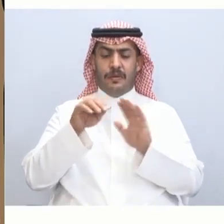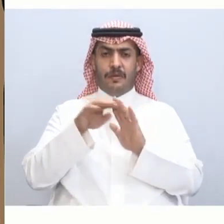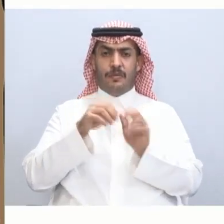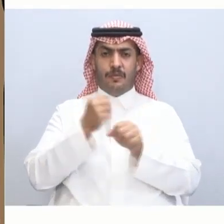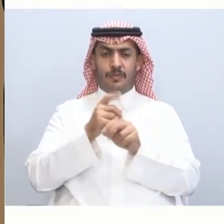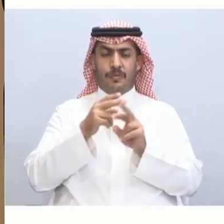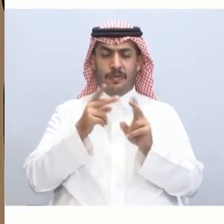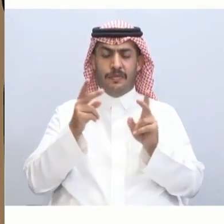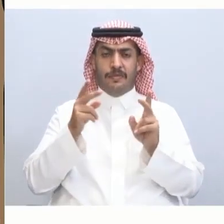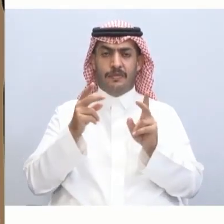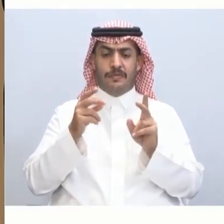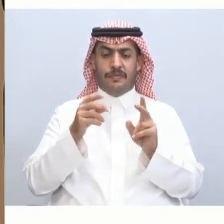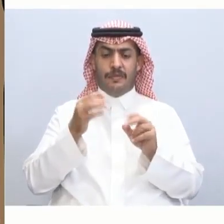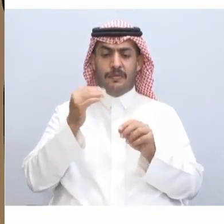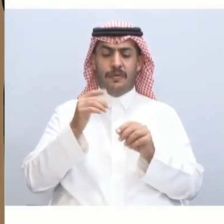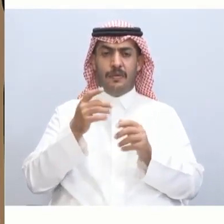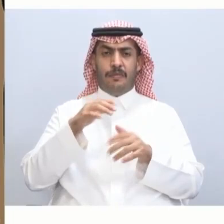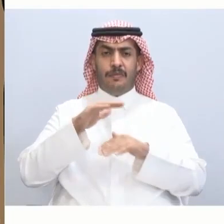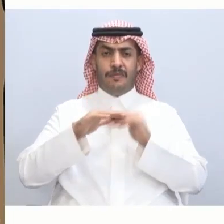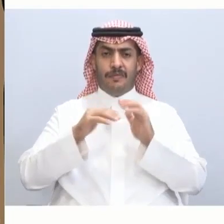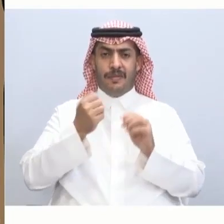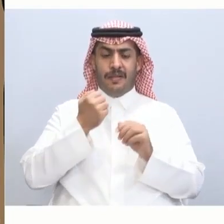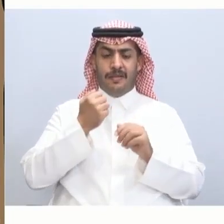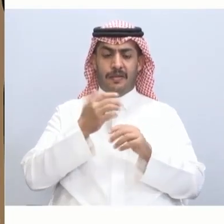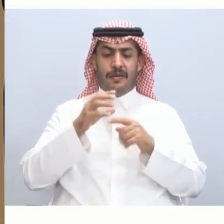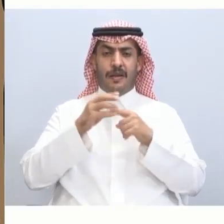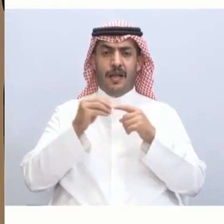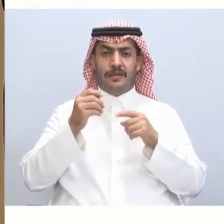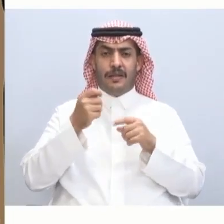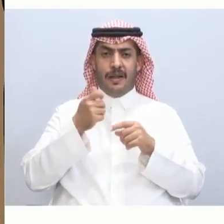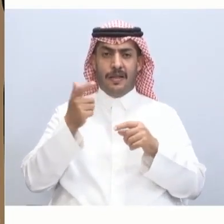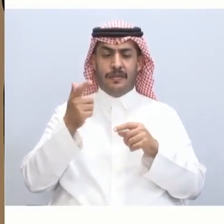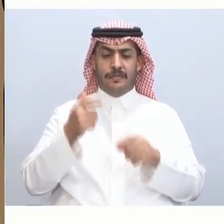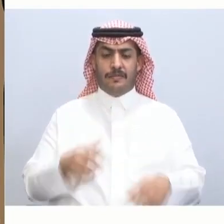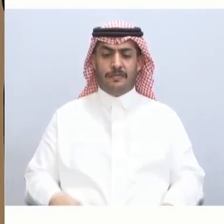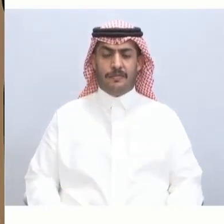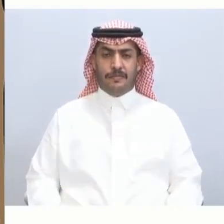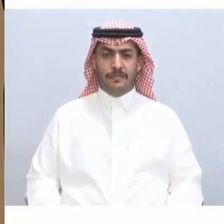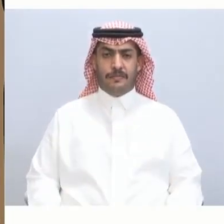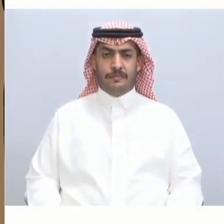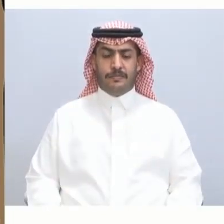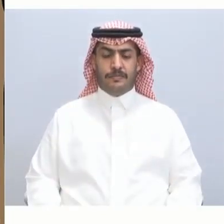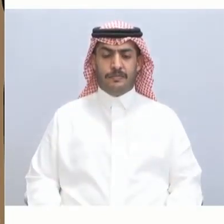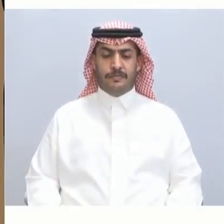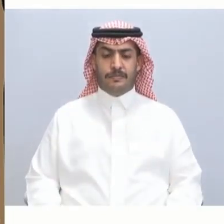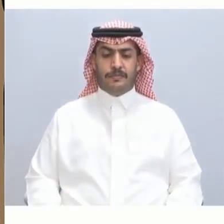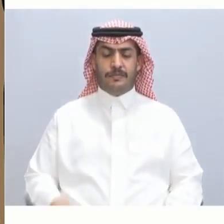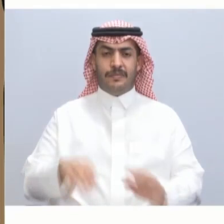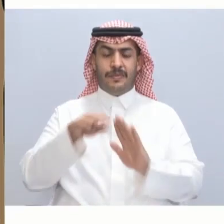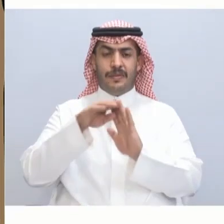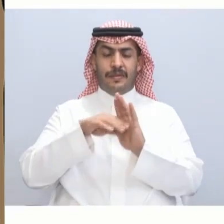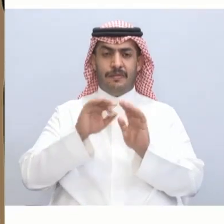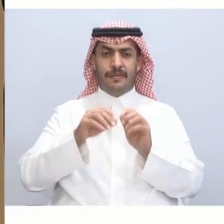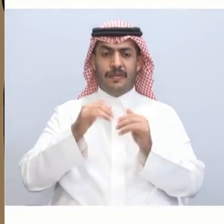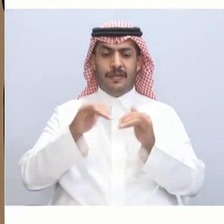واجبات الوظيفه تغيير المهنه نقص الراتب هناك عده